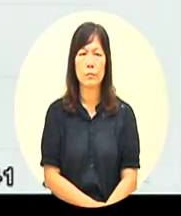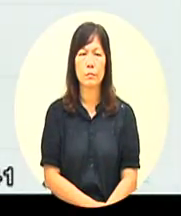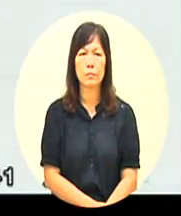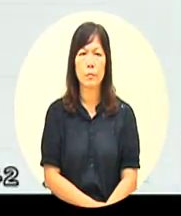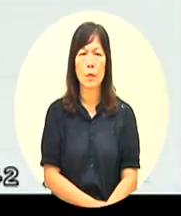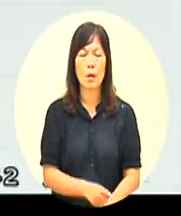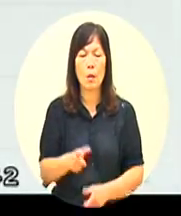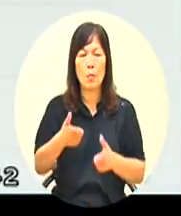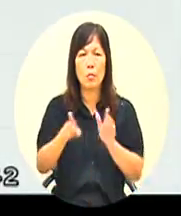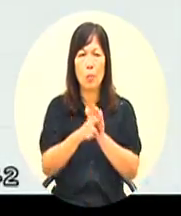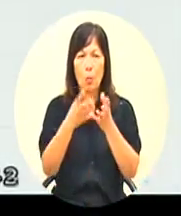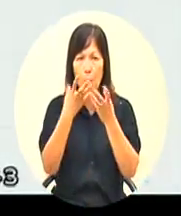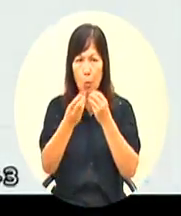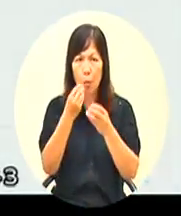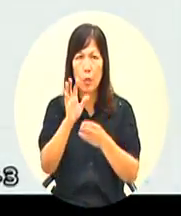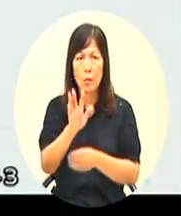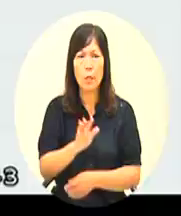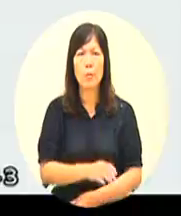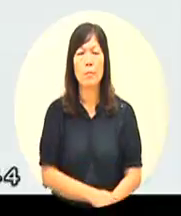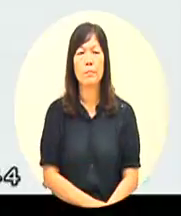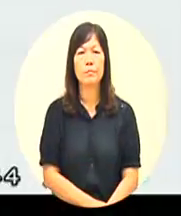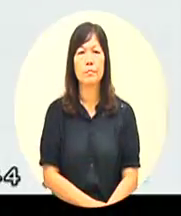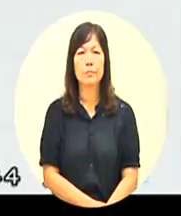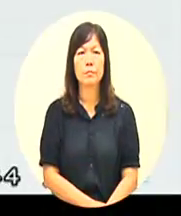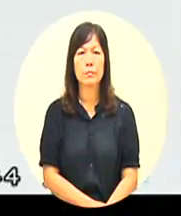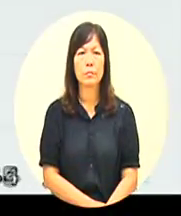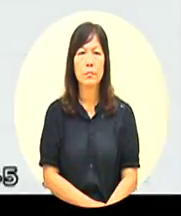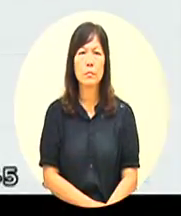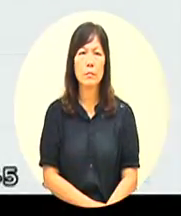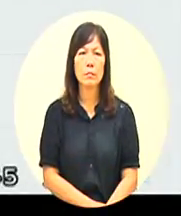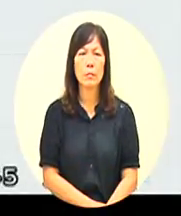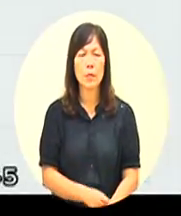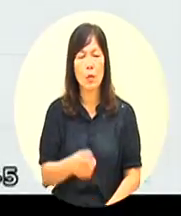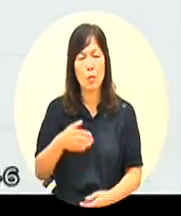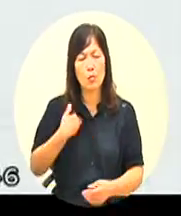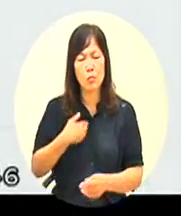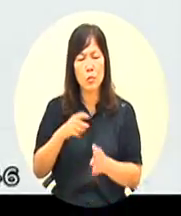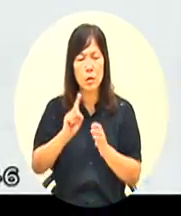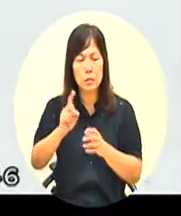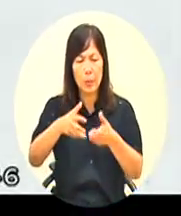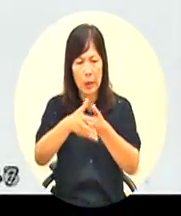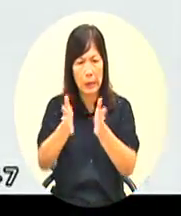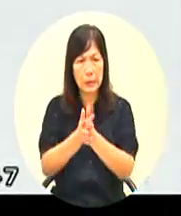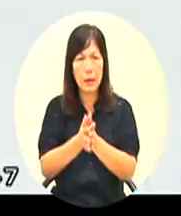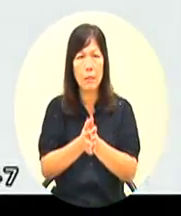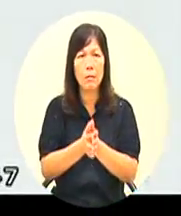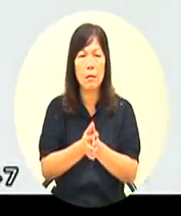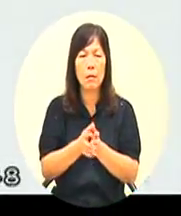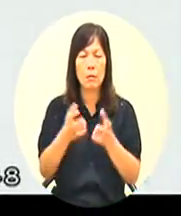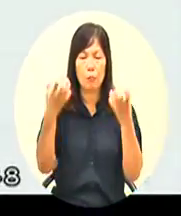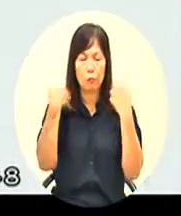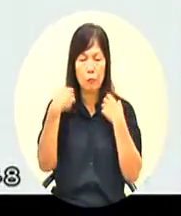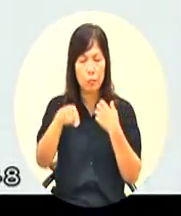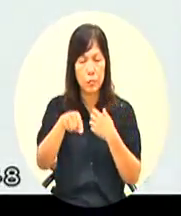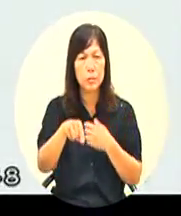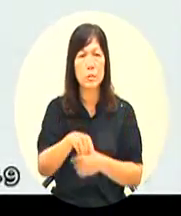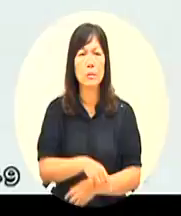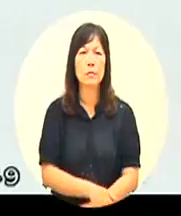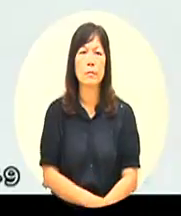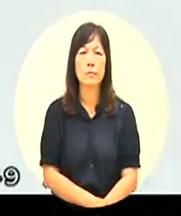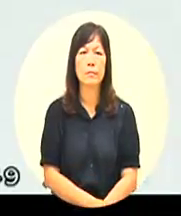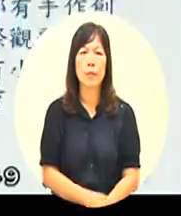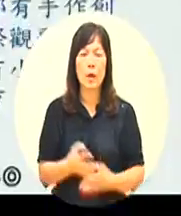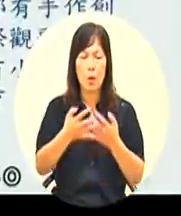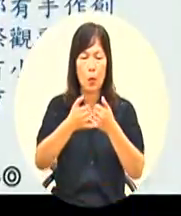应该不是很清楚了哈。那我不晓得是哪个单位哈，负责这个